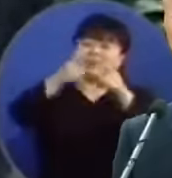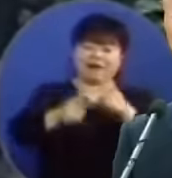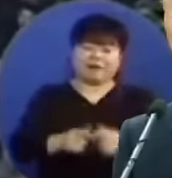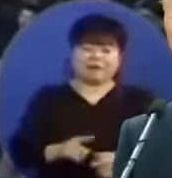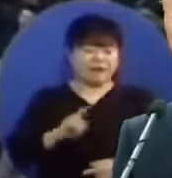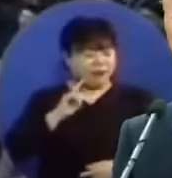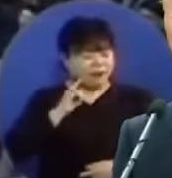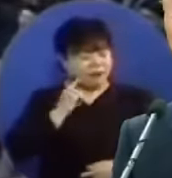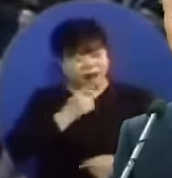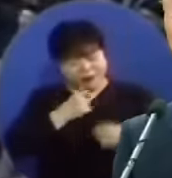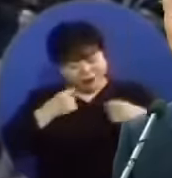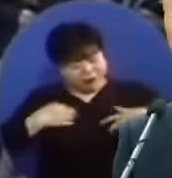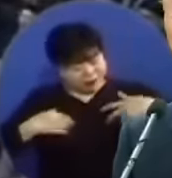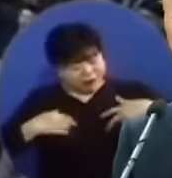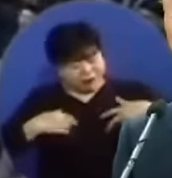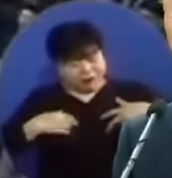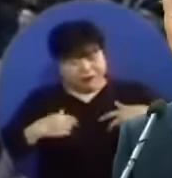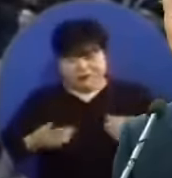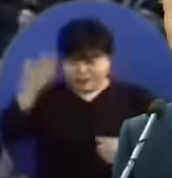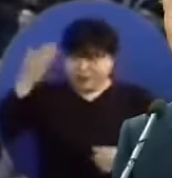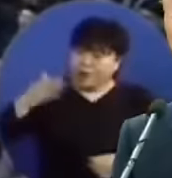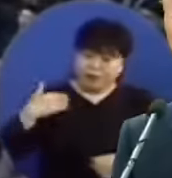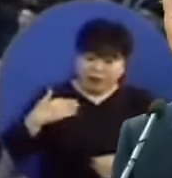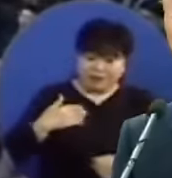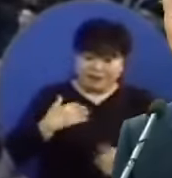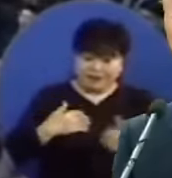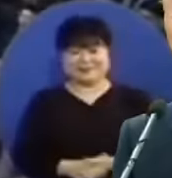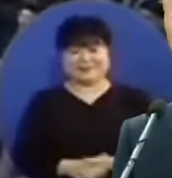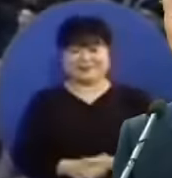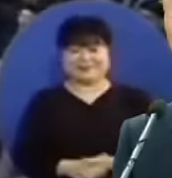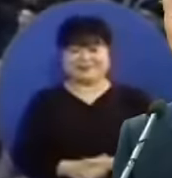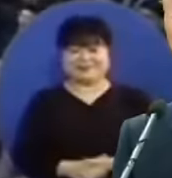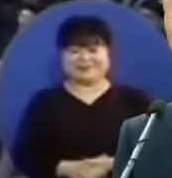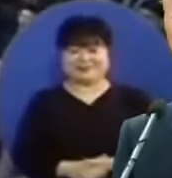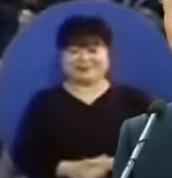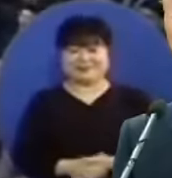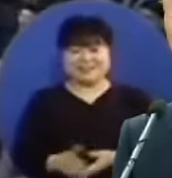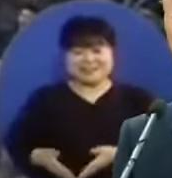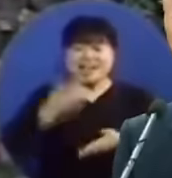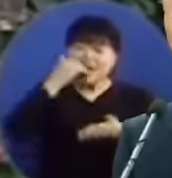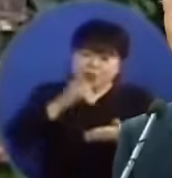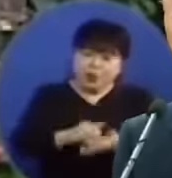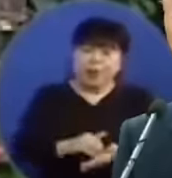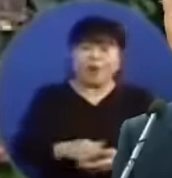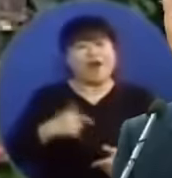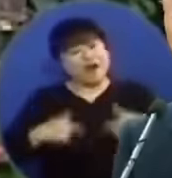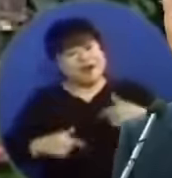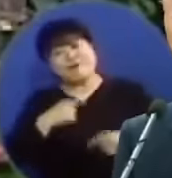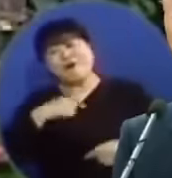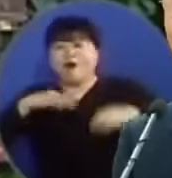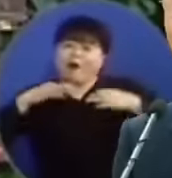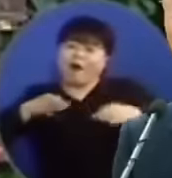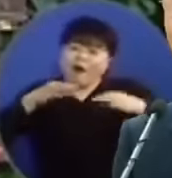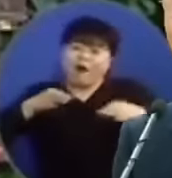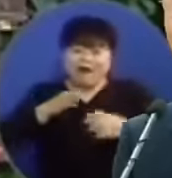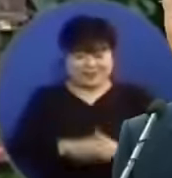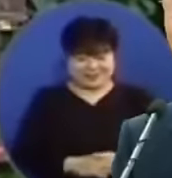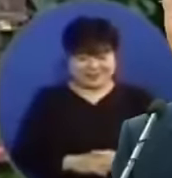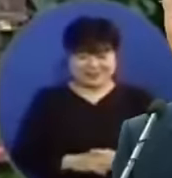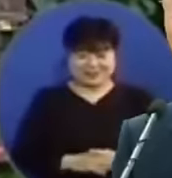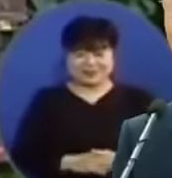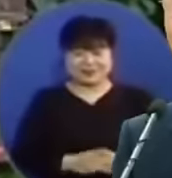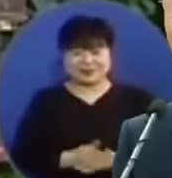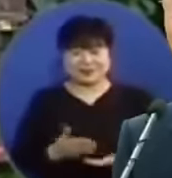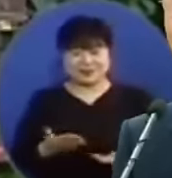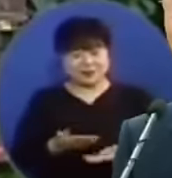이렇게 즐거워하고 기뻐하는 것을 전에는 몰랐습니다. 길가의 돌멩이도 모두 기뻐서 호함치는 것 같습니다. 손을